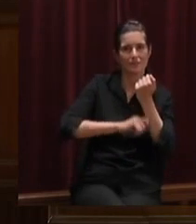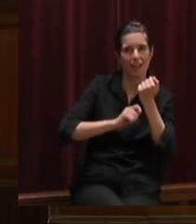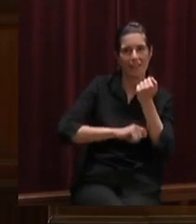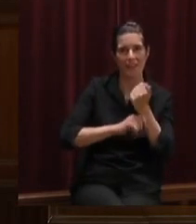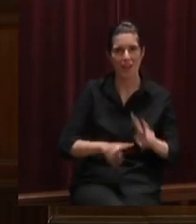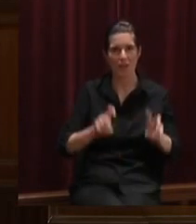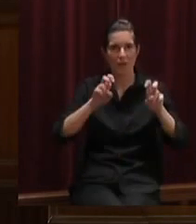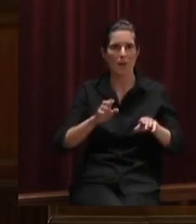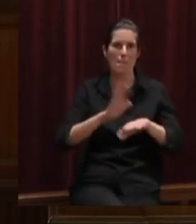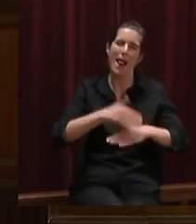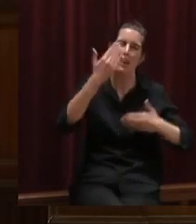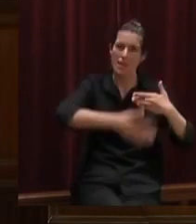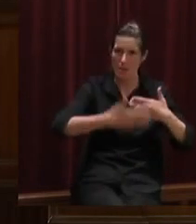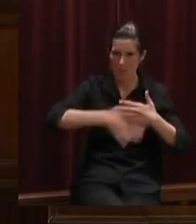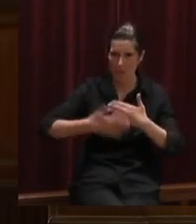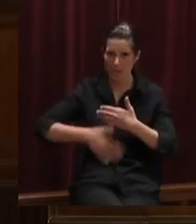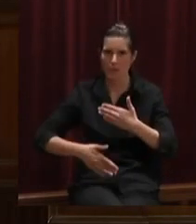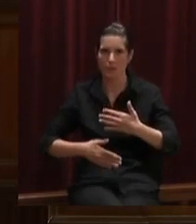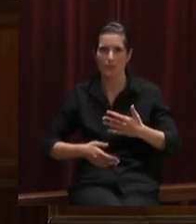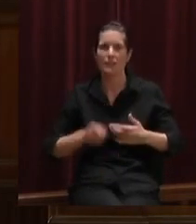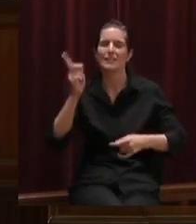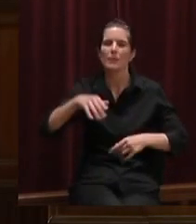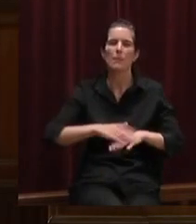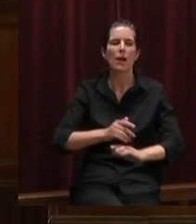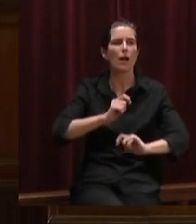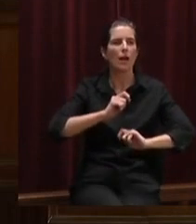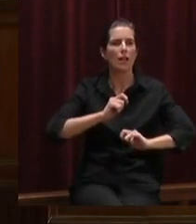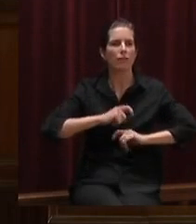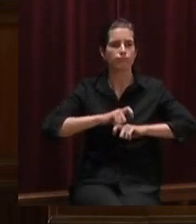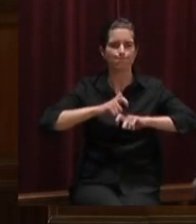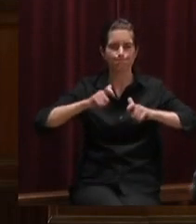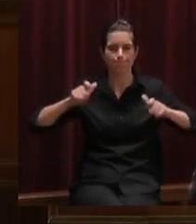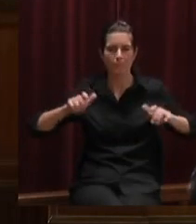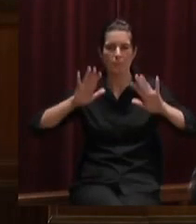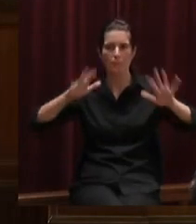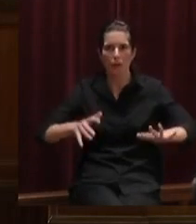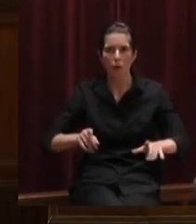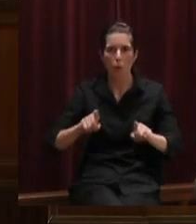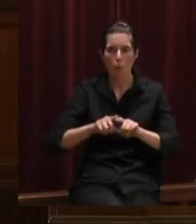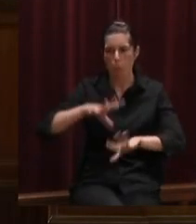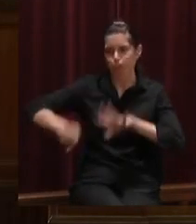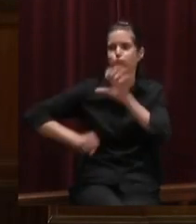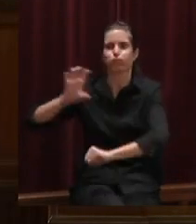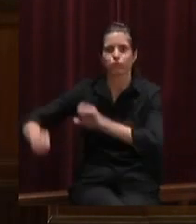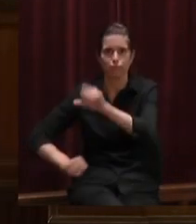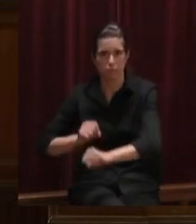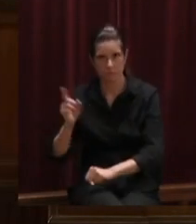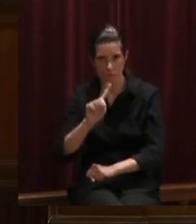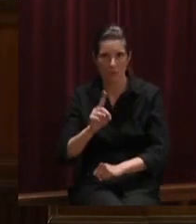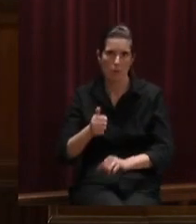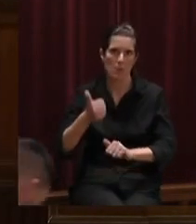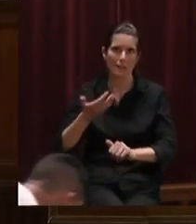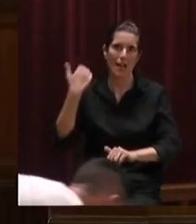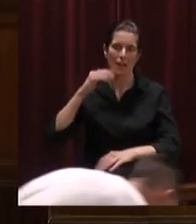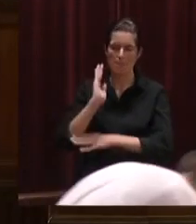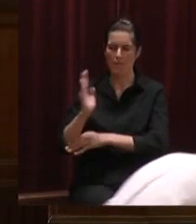ens permeti créixer en rendibilitat sense consumir més territori i recuperant part del que ja hem consumit. Hem de ser capaços de